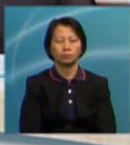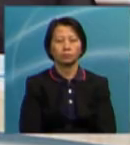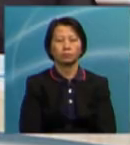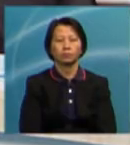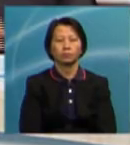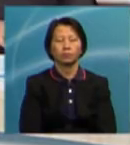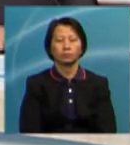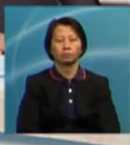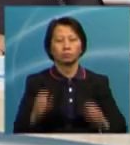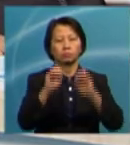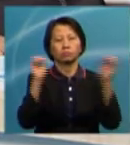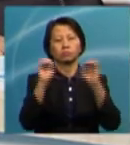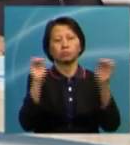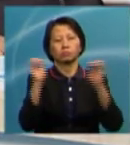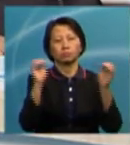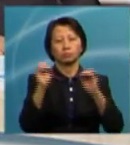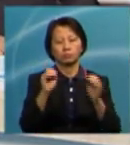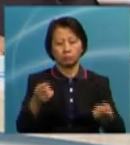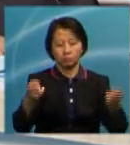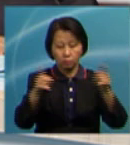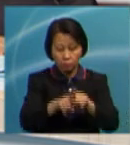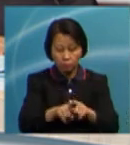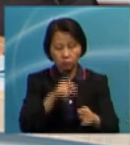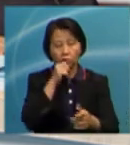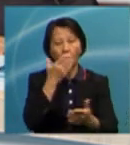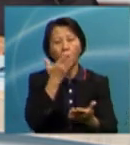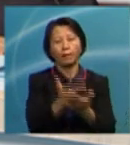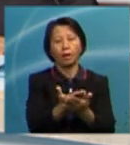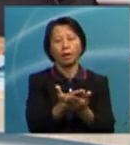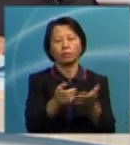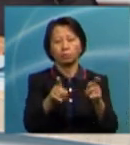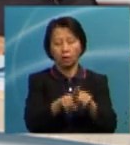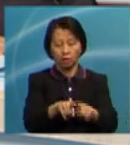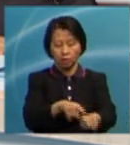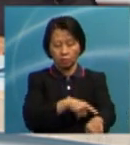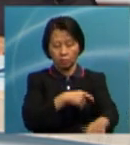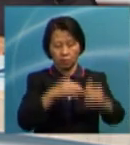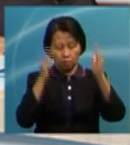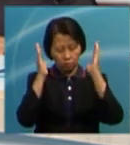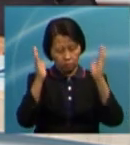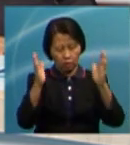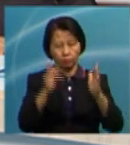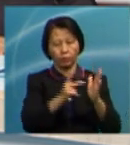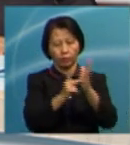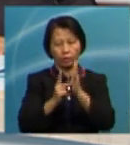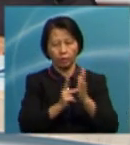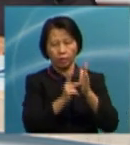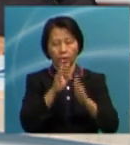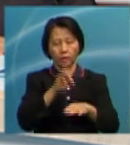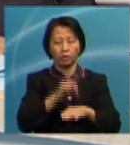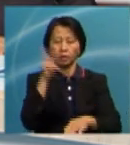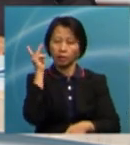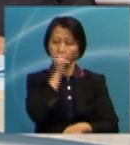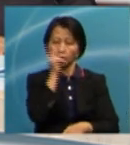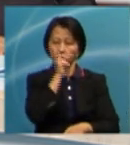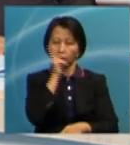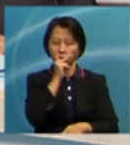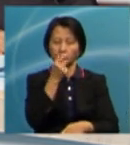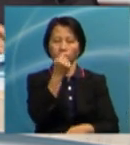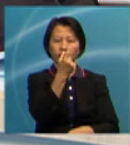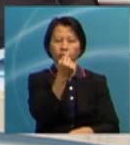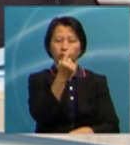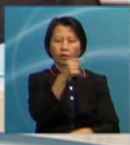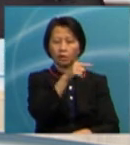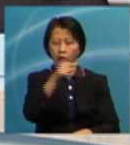Mac tiada sebarang insiden tidak diingini berlaku sepanjang tempoh berkempen di Dun Kajang pada dari 11